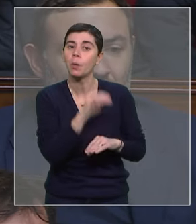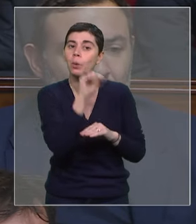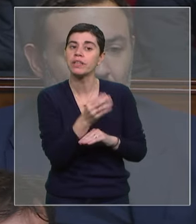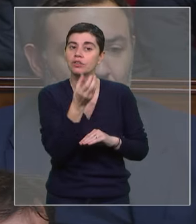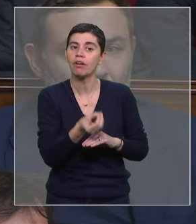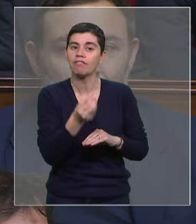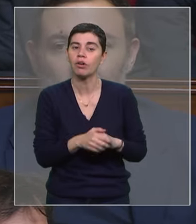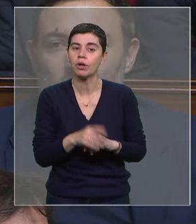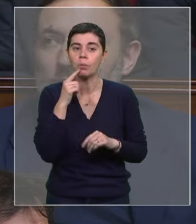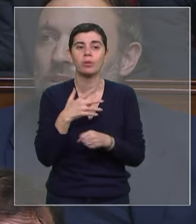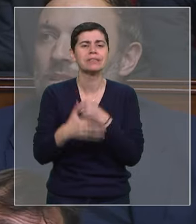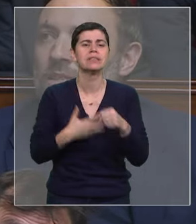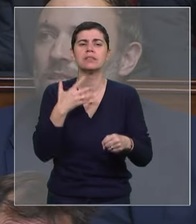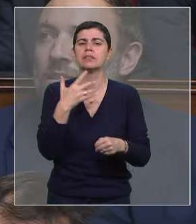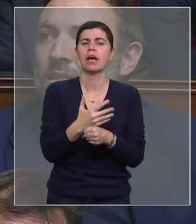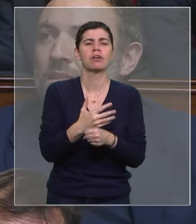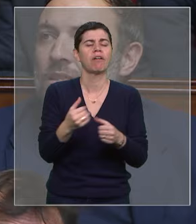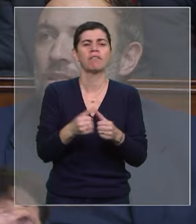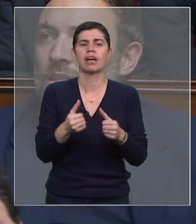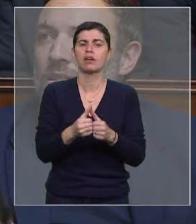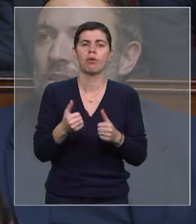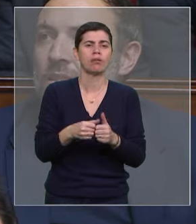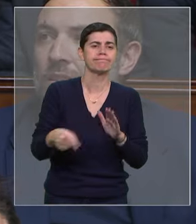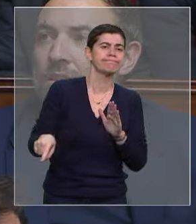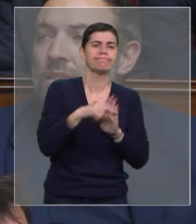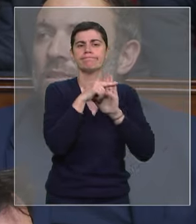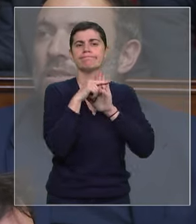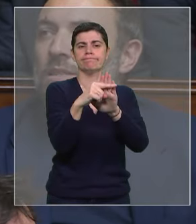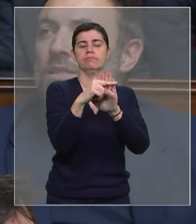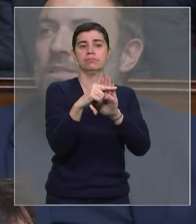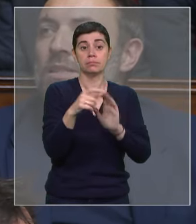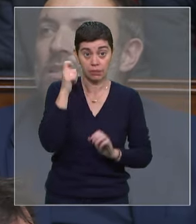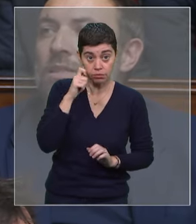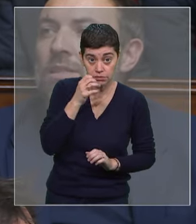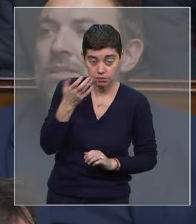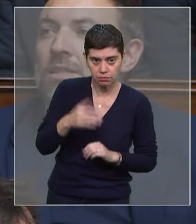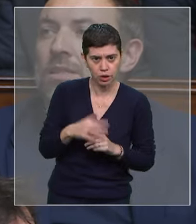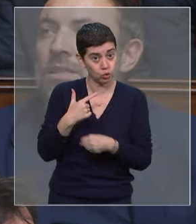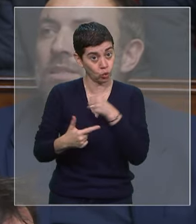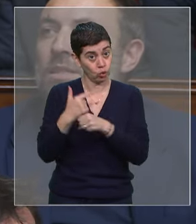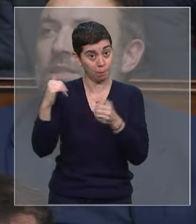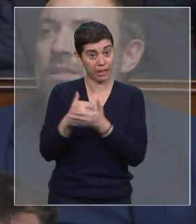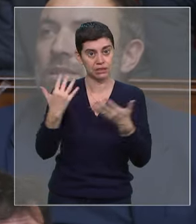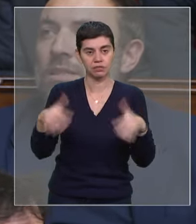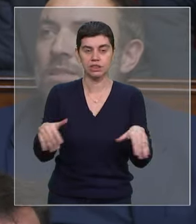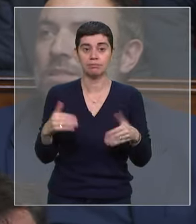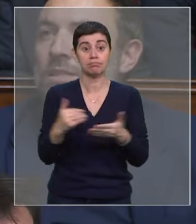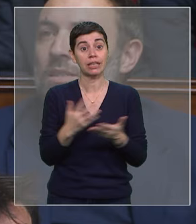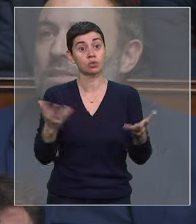sera au cœur des 5 années qui viennent » C'est Emmanuel Macron. Et pratiquement 2 ans après, que s'est-il passé ?